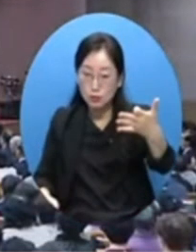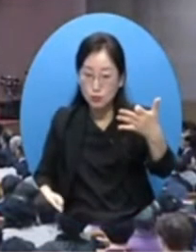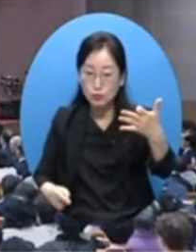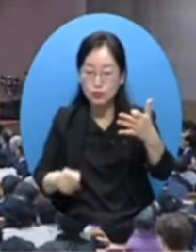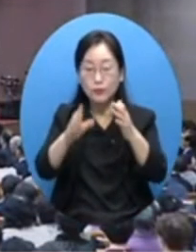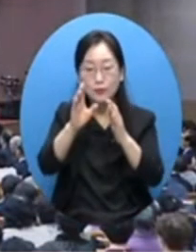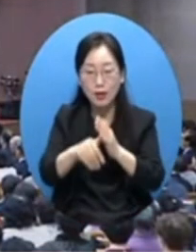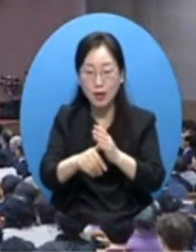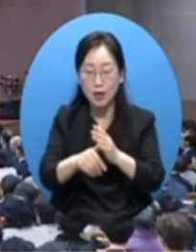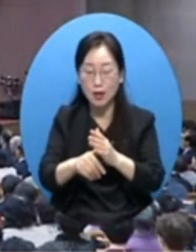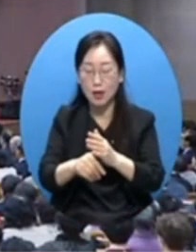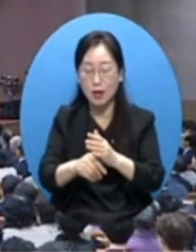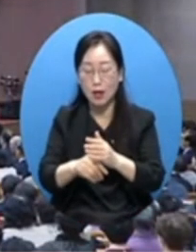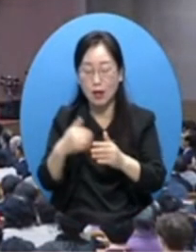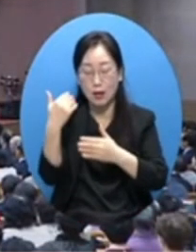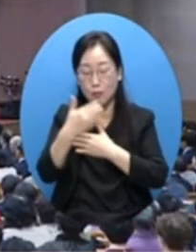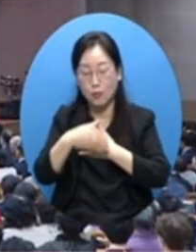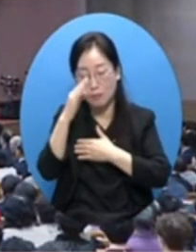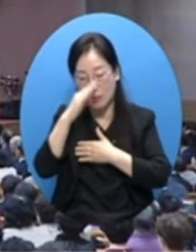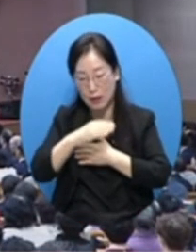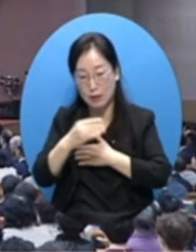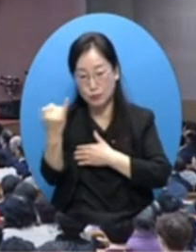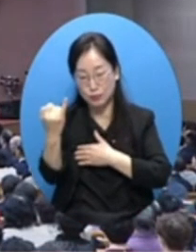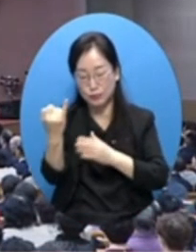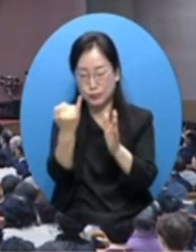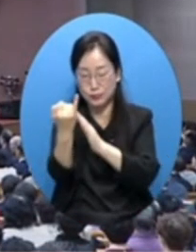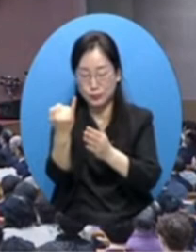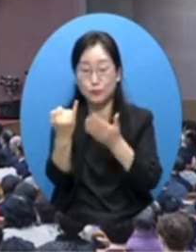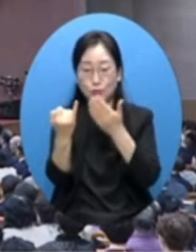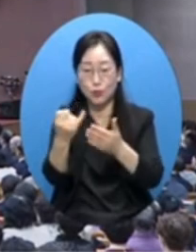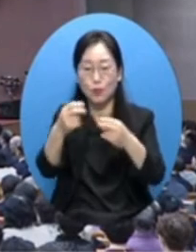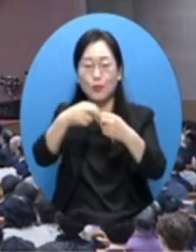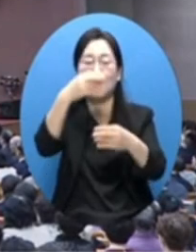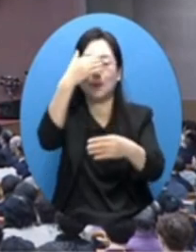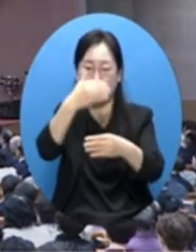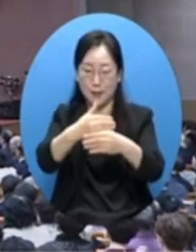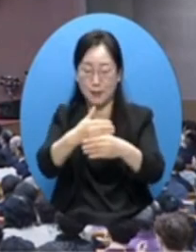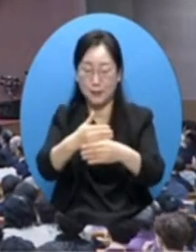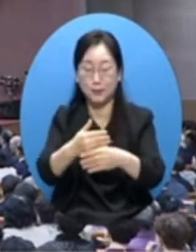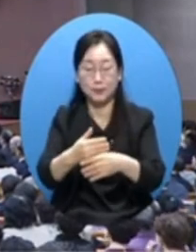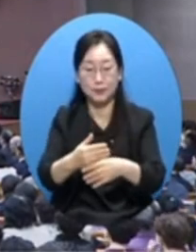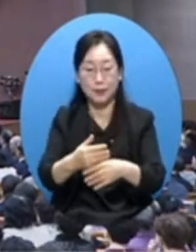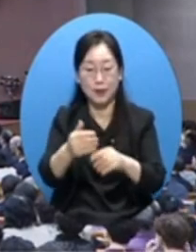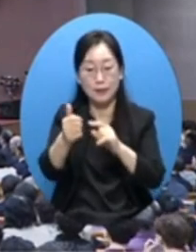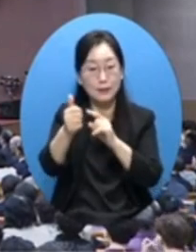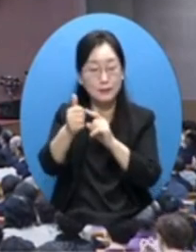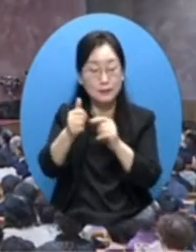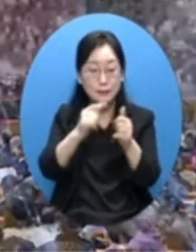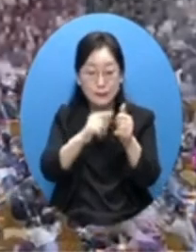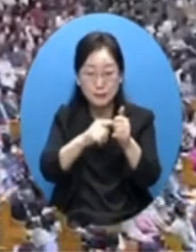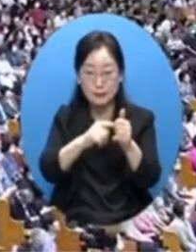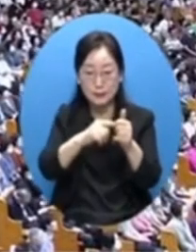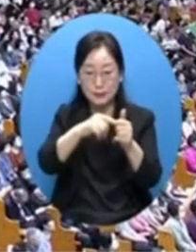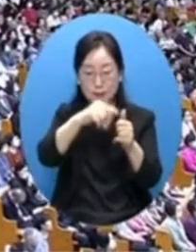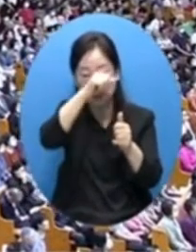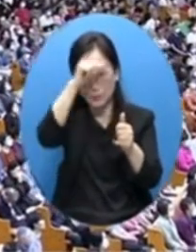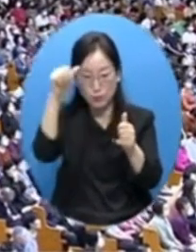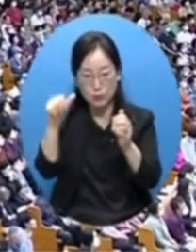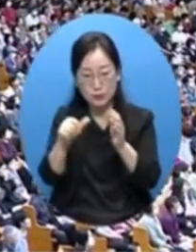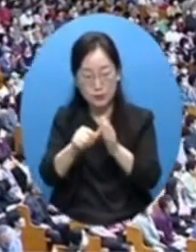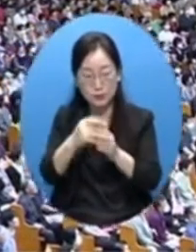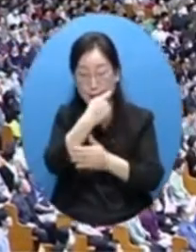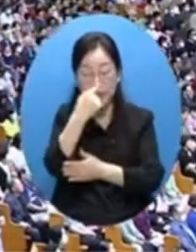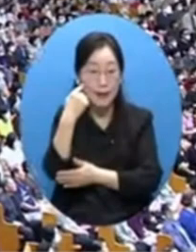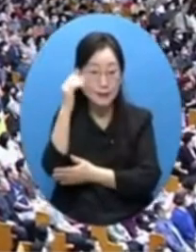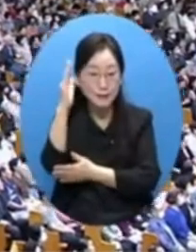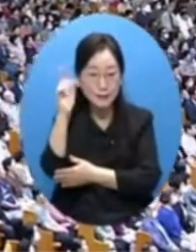아내를 돌보기 위해서 병원 문을 닫았습니다. 하루는 그분의 이야기를 찾다 보니까